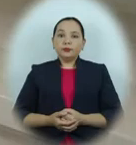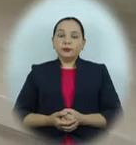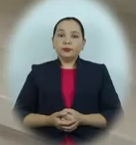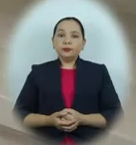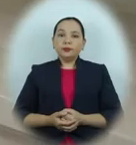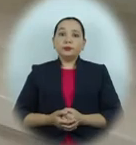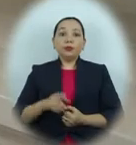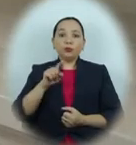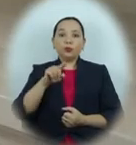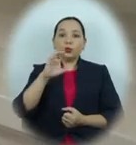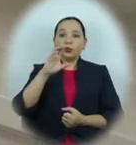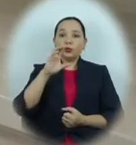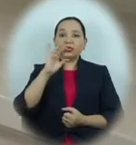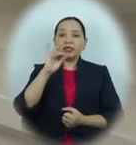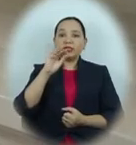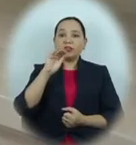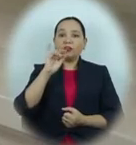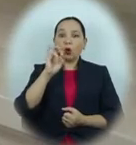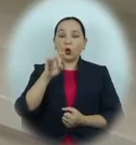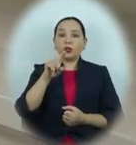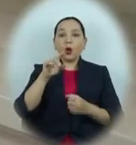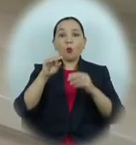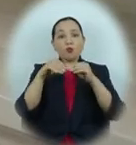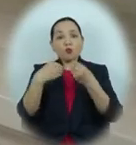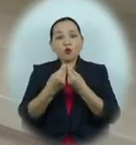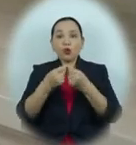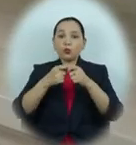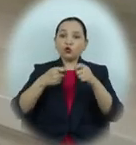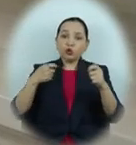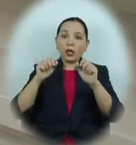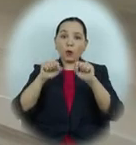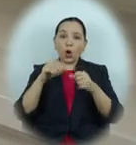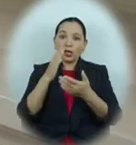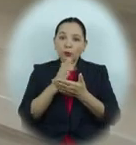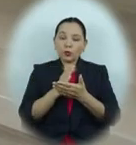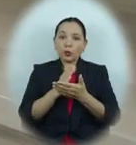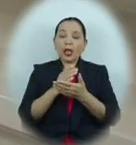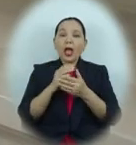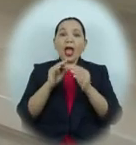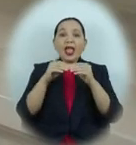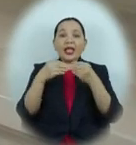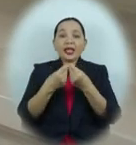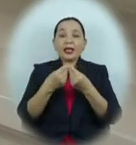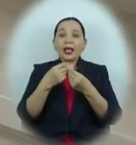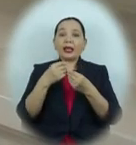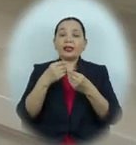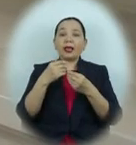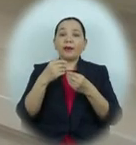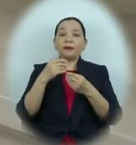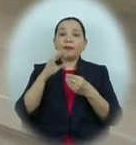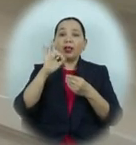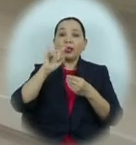Bu sifonimizni ekib, bukib, cho'zish imkoniyatimiz bor. Egilganda yarım metr